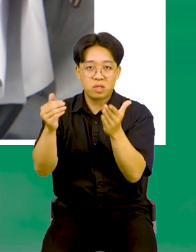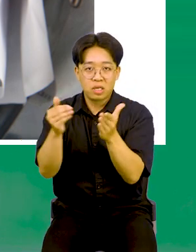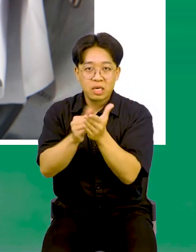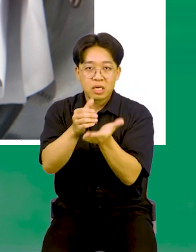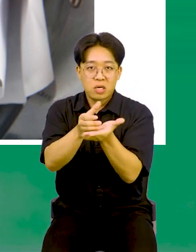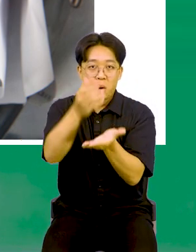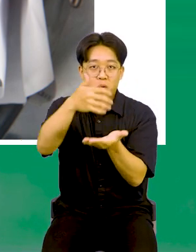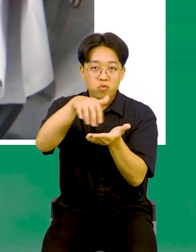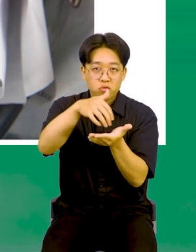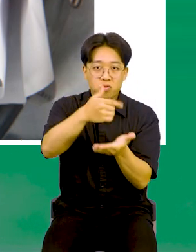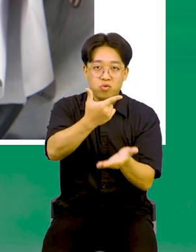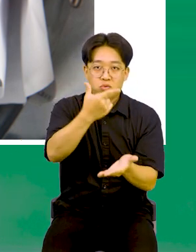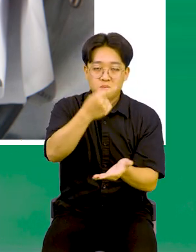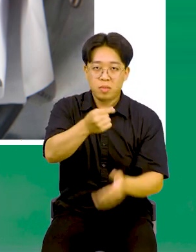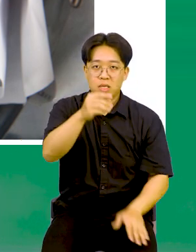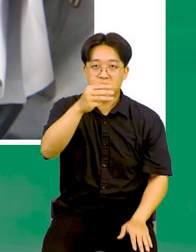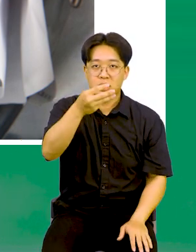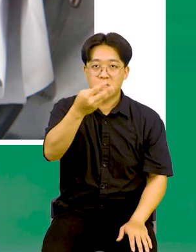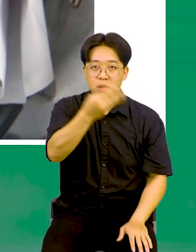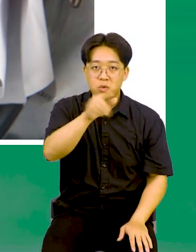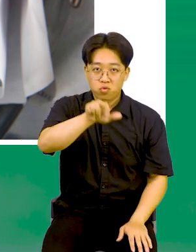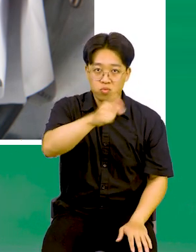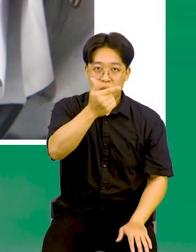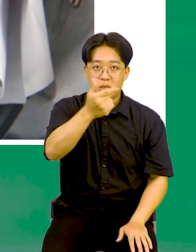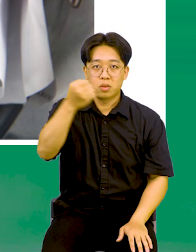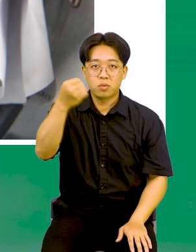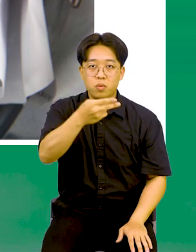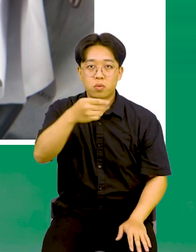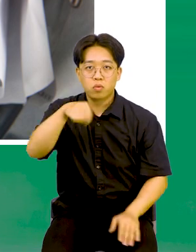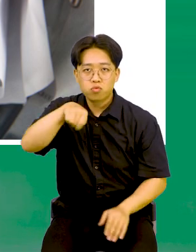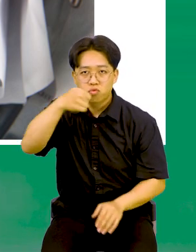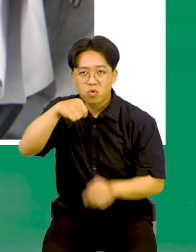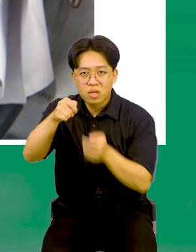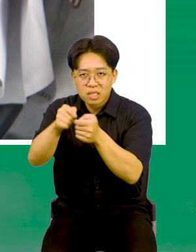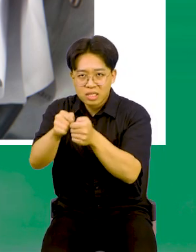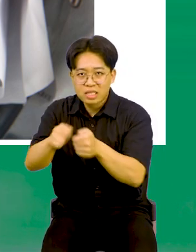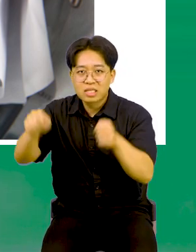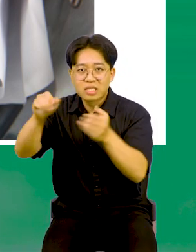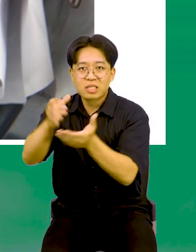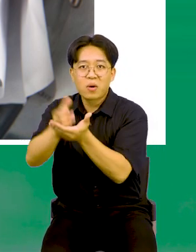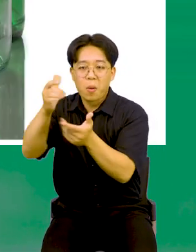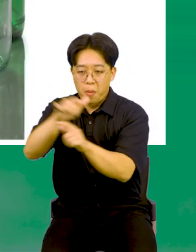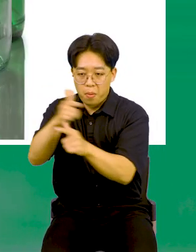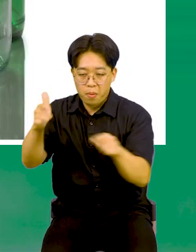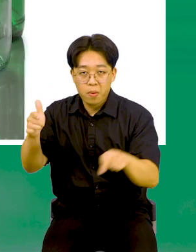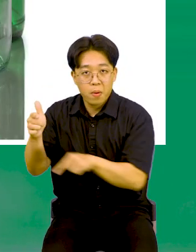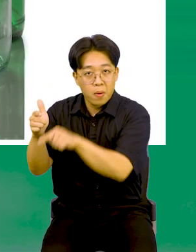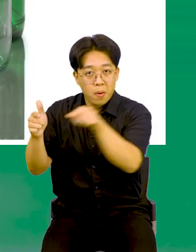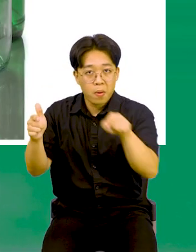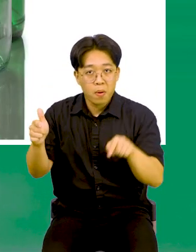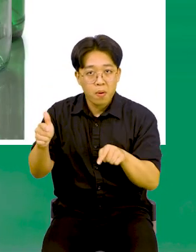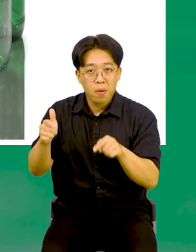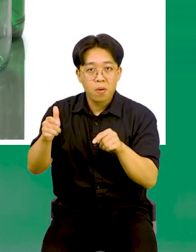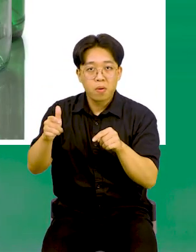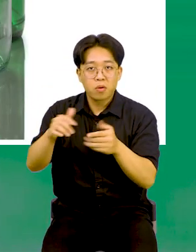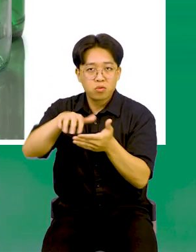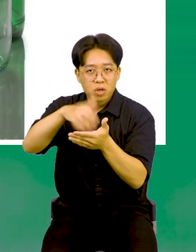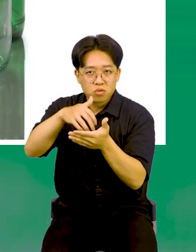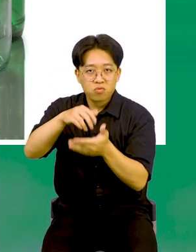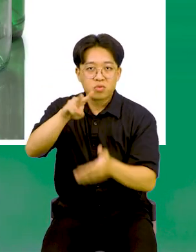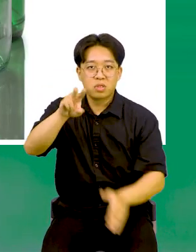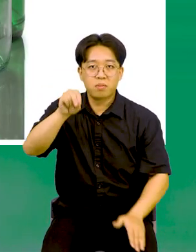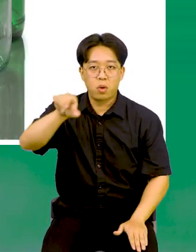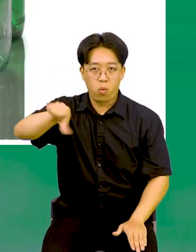6만 3,600개를, 수저, 그릇, 컵으로 구성된 축제용 다회용기는 올해 상반기에 2만